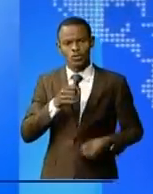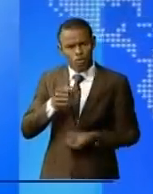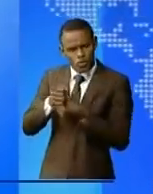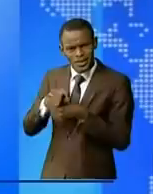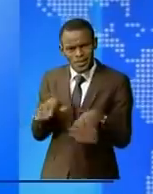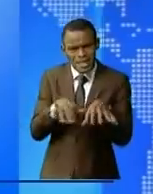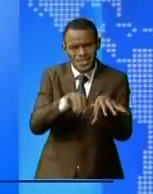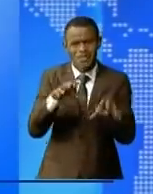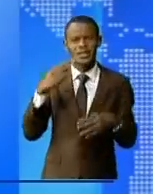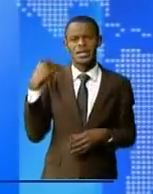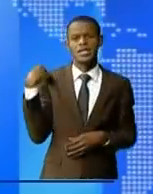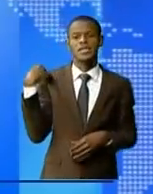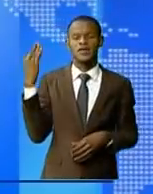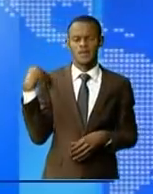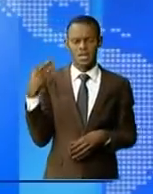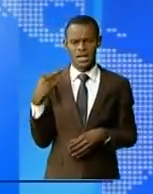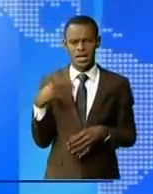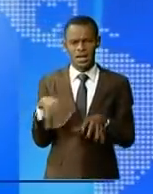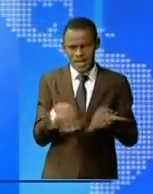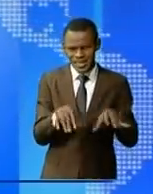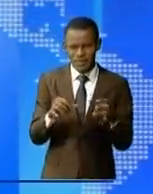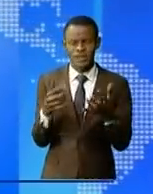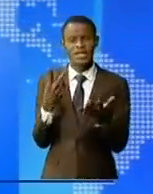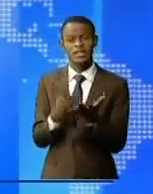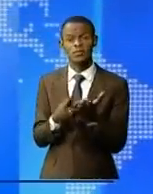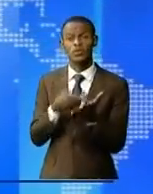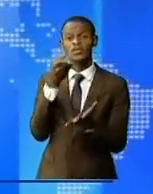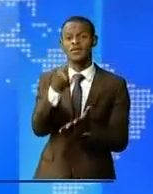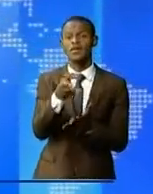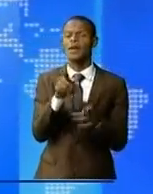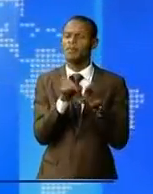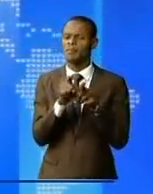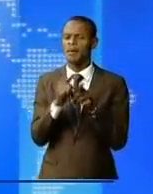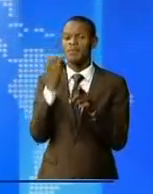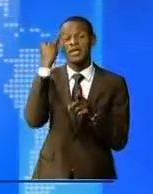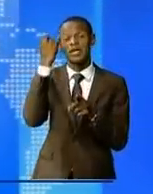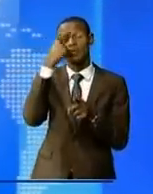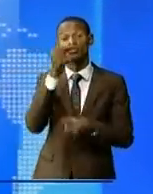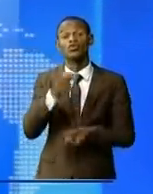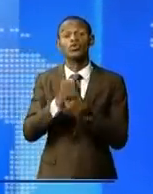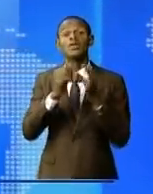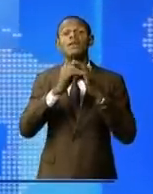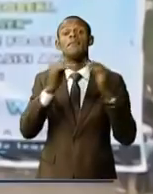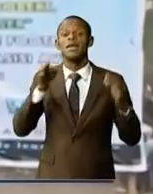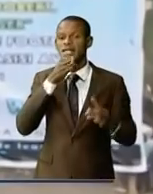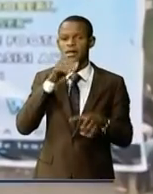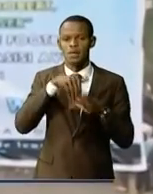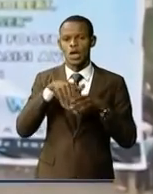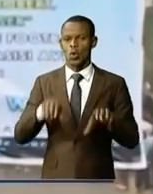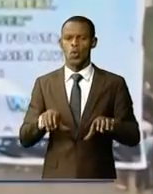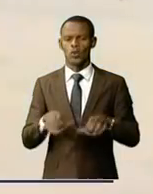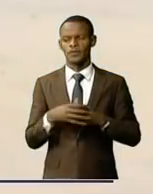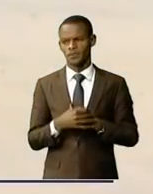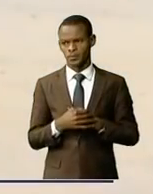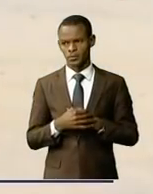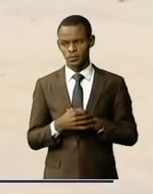tournoi s'inscrit dans la droite ligne de la restauration de la paix durable en République démocratique du Congo. Le tournoi de football à